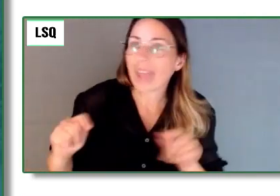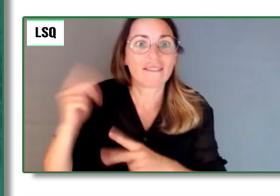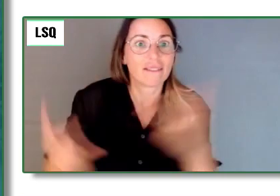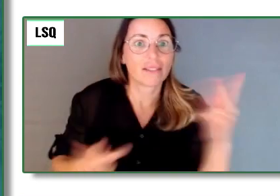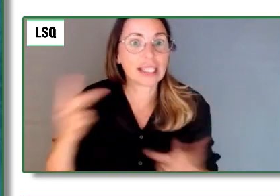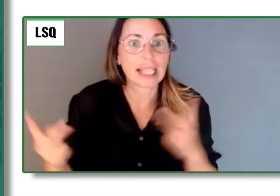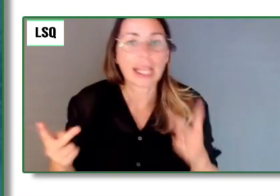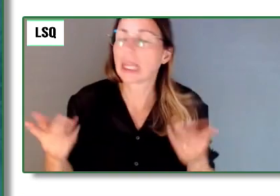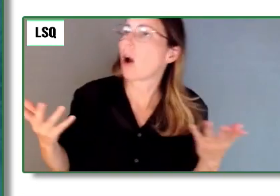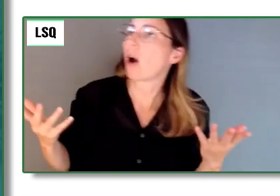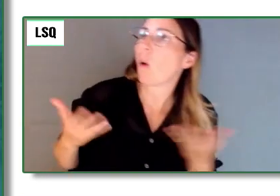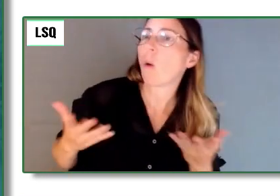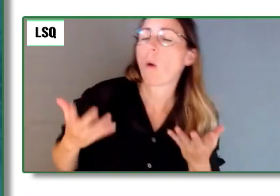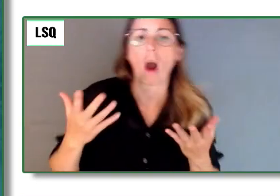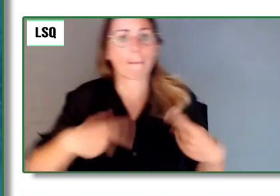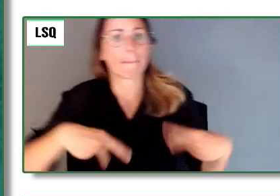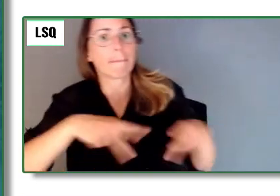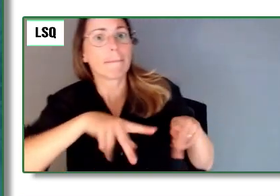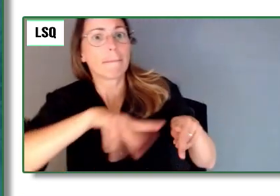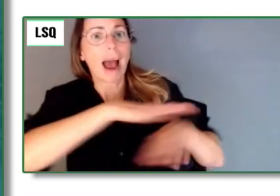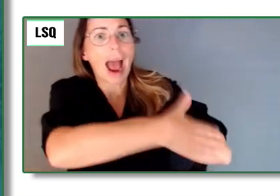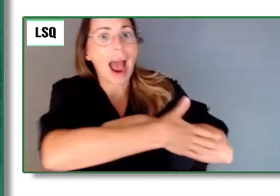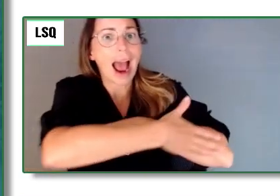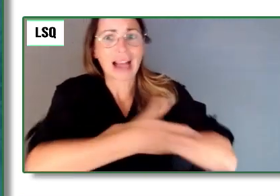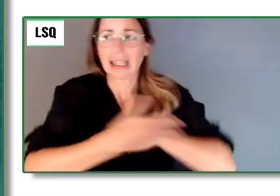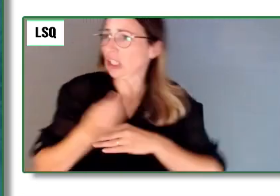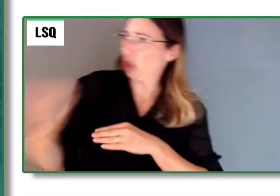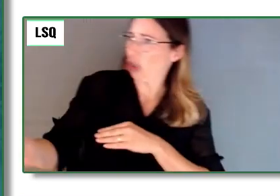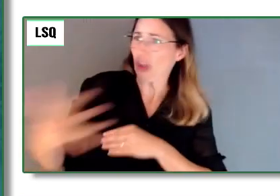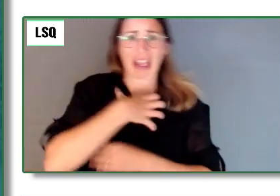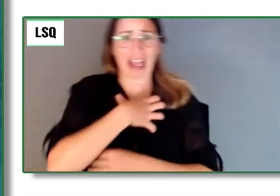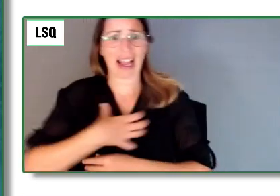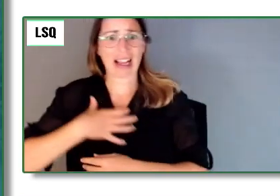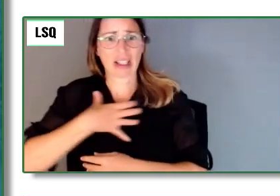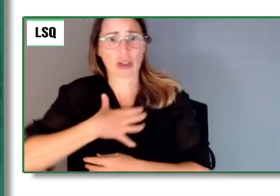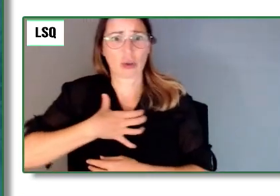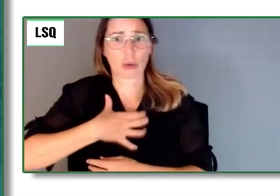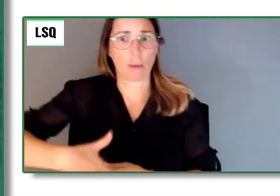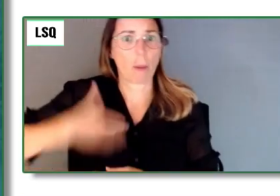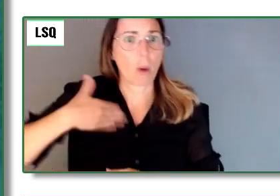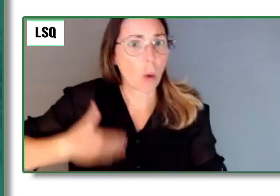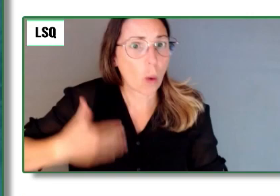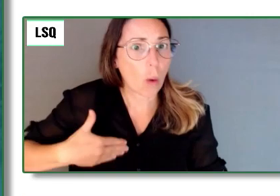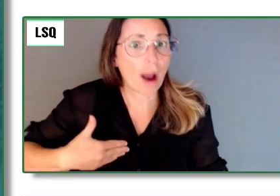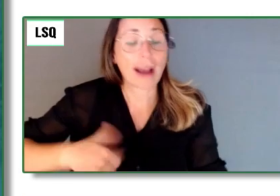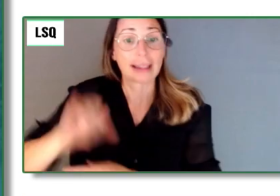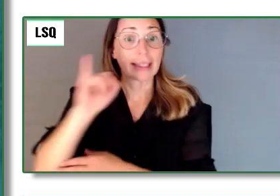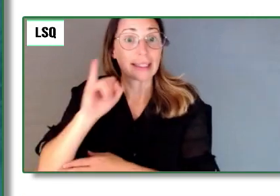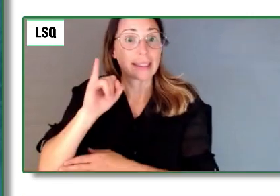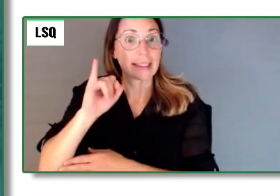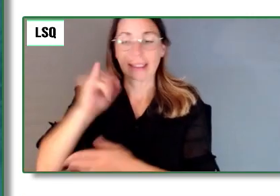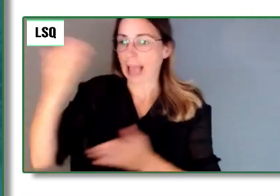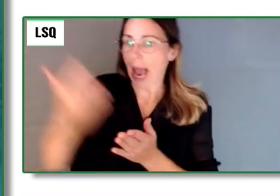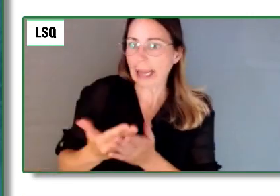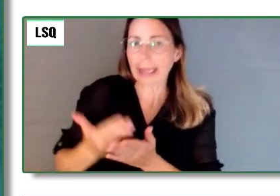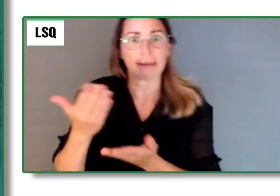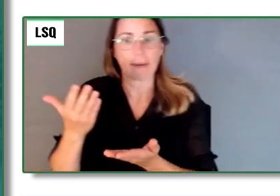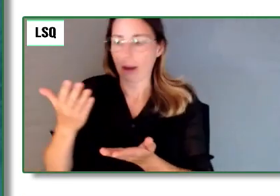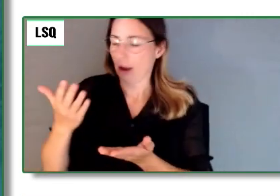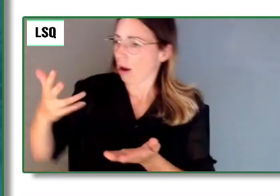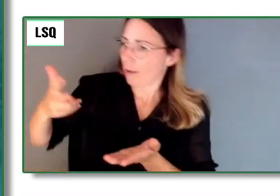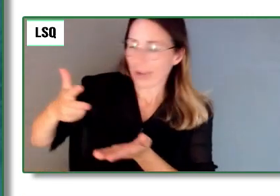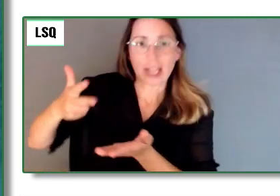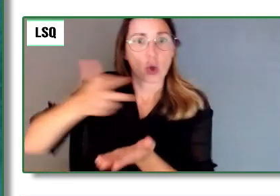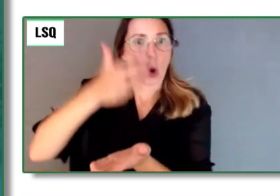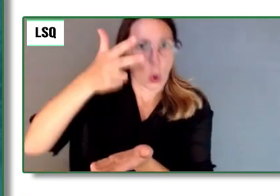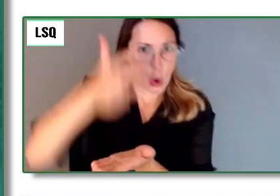votre véhicule, vous vous trouvez dans un parc pour la première fois? C'est qu'on voit le sentier. Est-ce qu'on se demande est-ce qu'on va se perdre? Est-ce que c'est long? Est-ce qu'on va aller